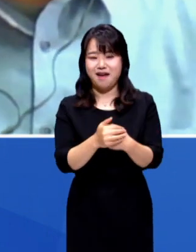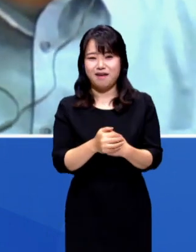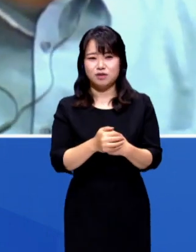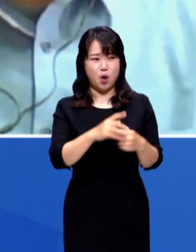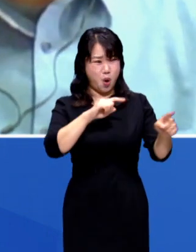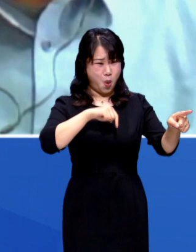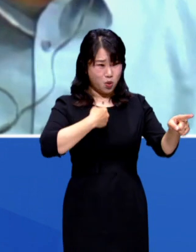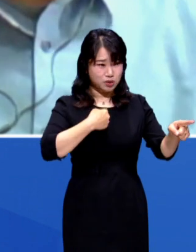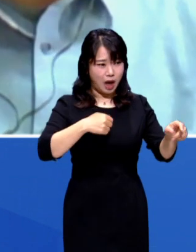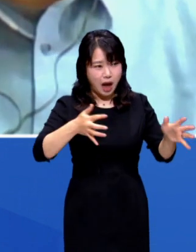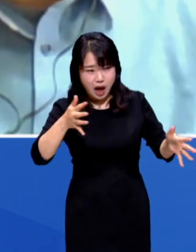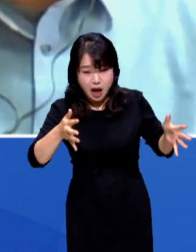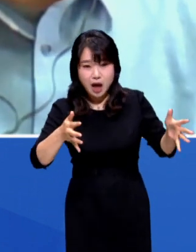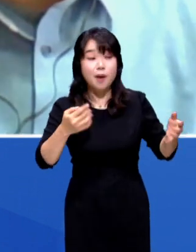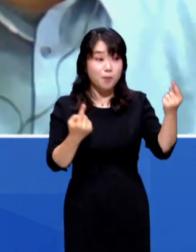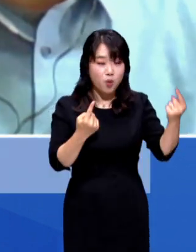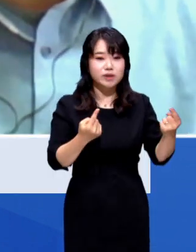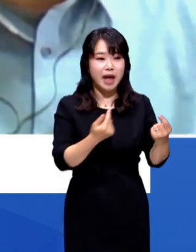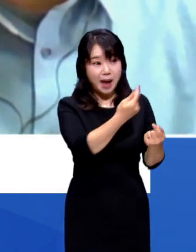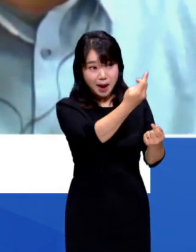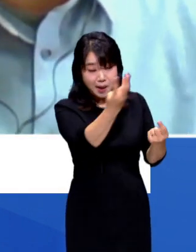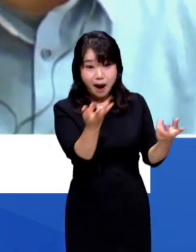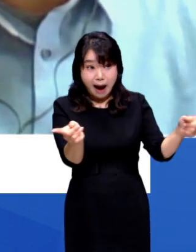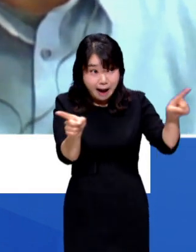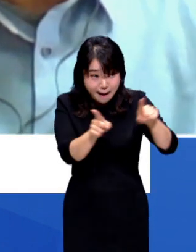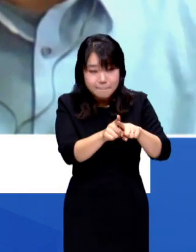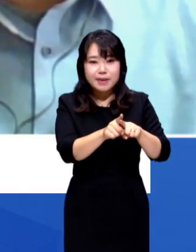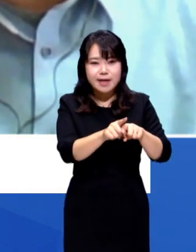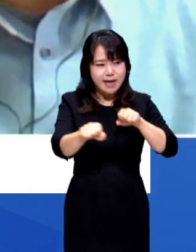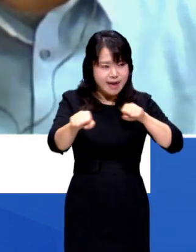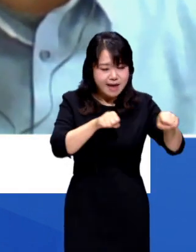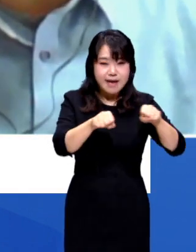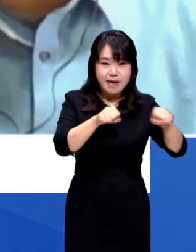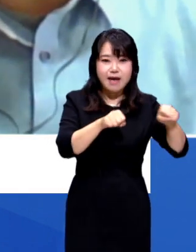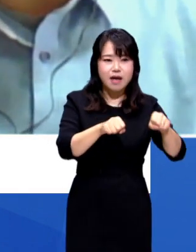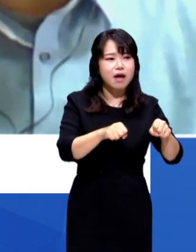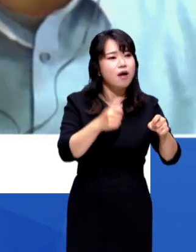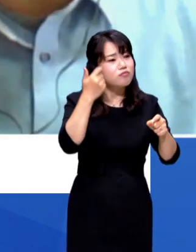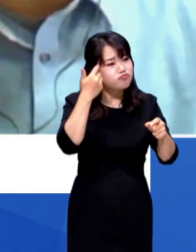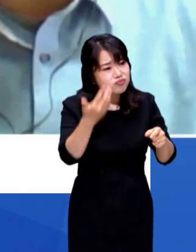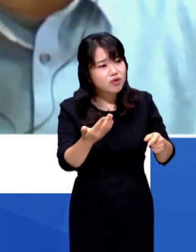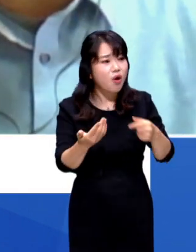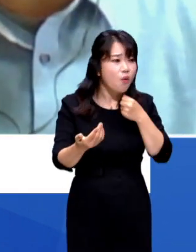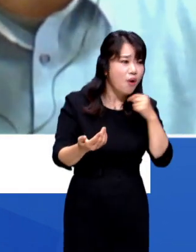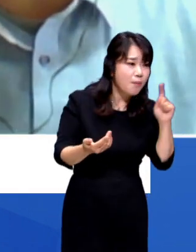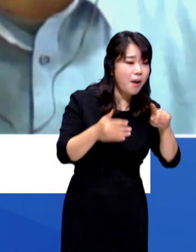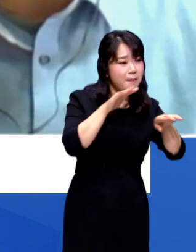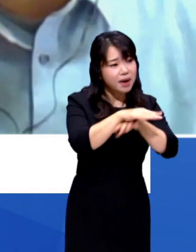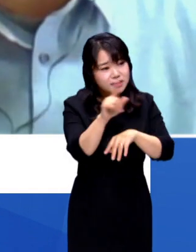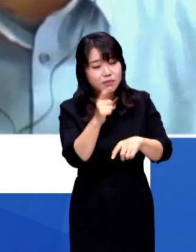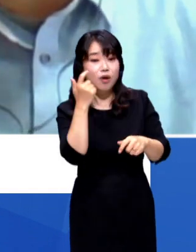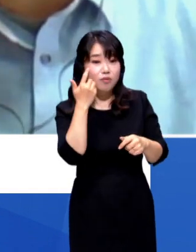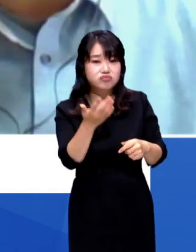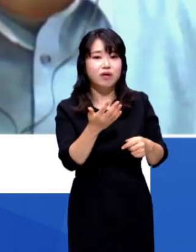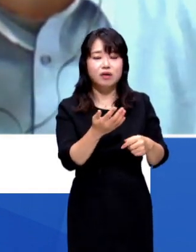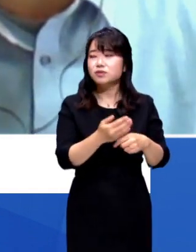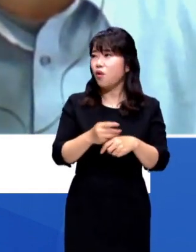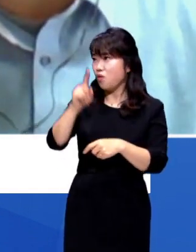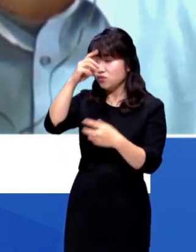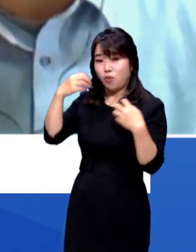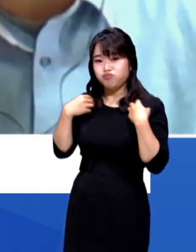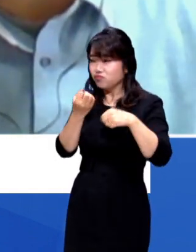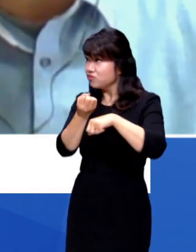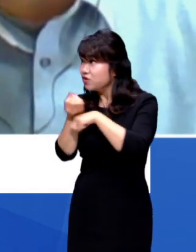혼자 하기보다는 여러 그 아파트들이 모여서 그 의견 조율과 그걸 또 그 관공서에 전달이나